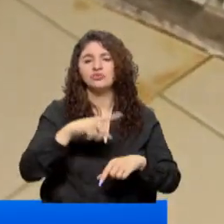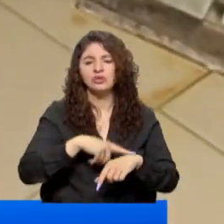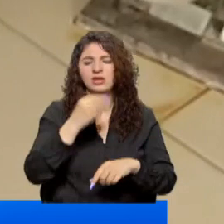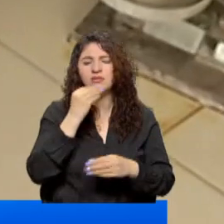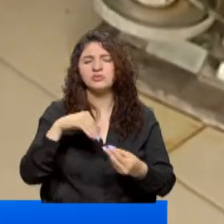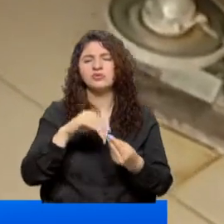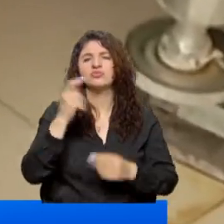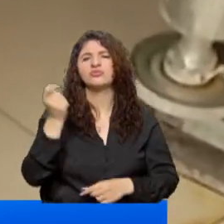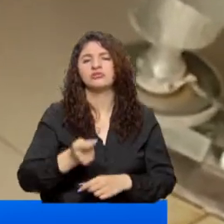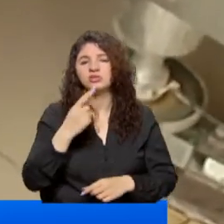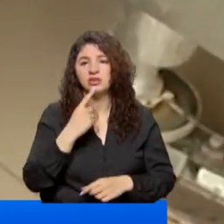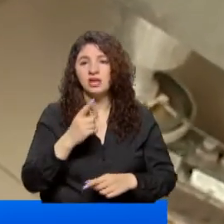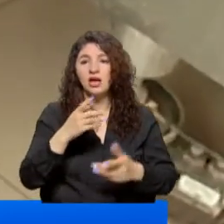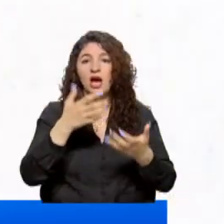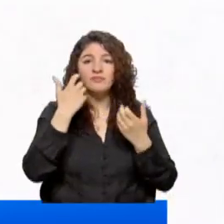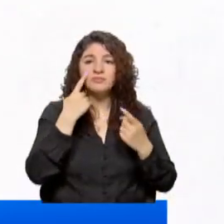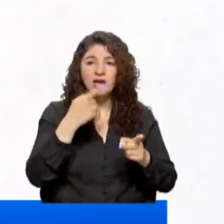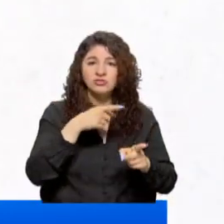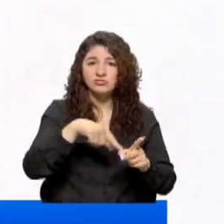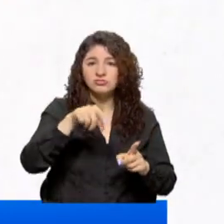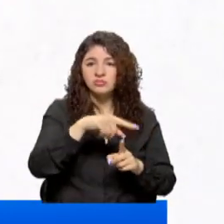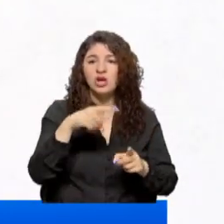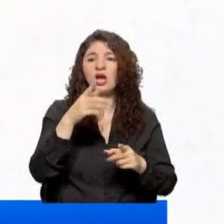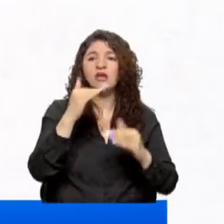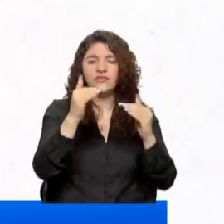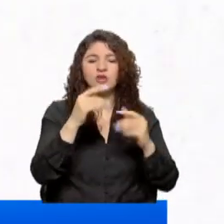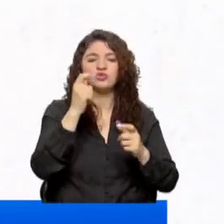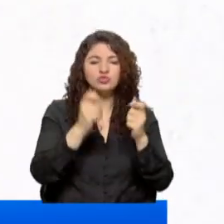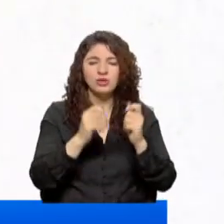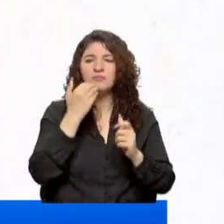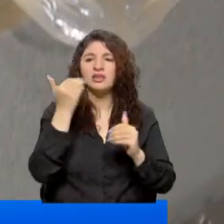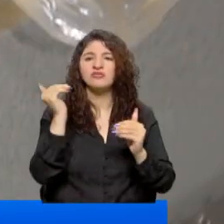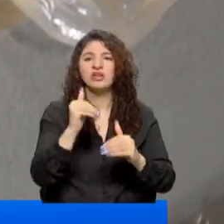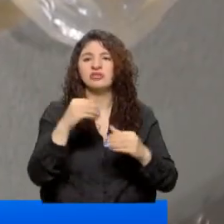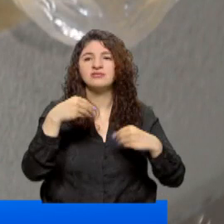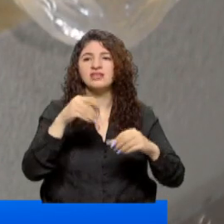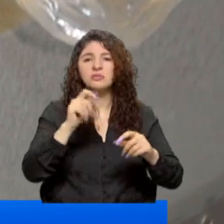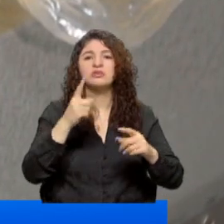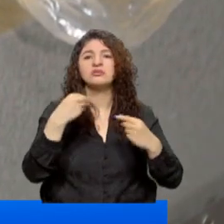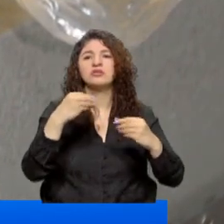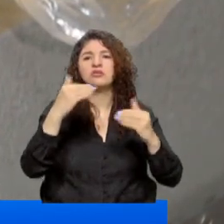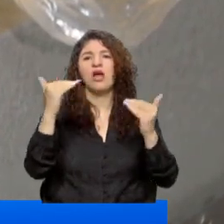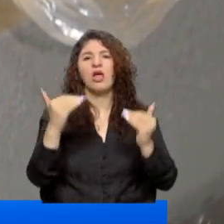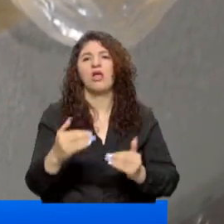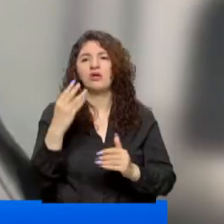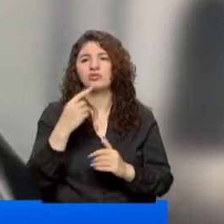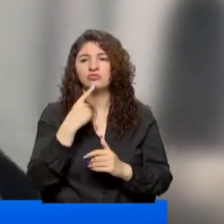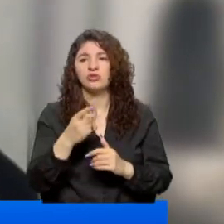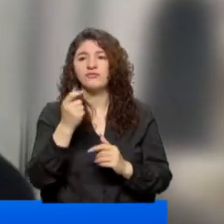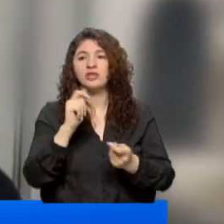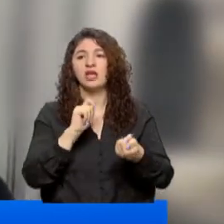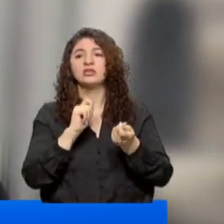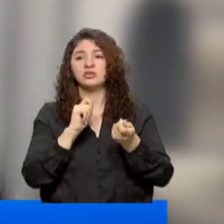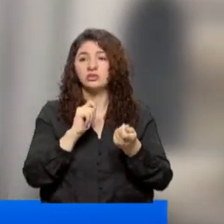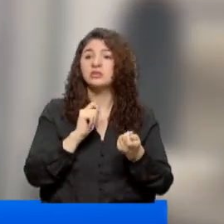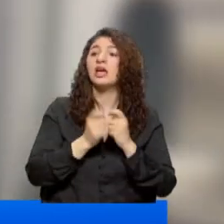süreçte yemin de zamlanacak ağından Mandıracı İsa raflarındaki süte ve peynire gelecek zamla satışlarının daha da düşeceğini söylüyor